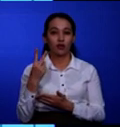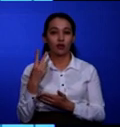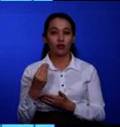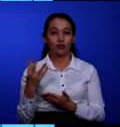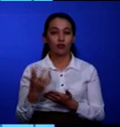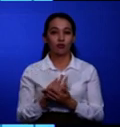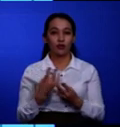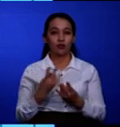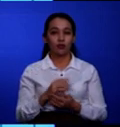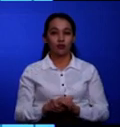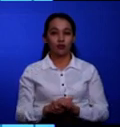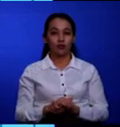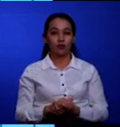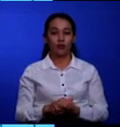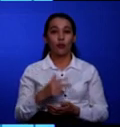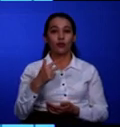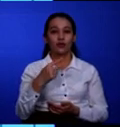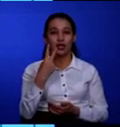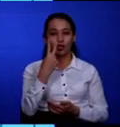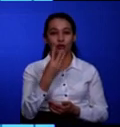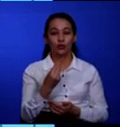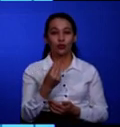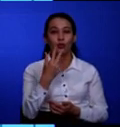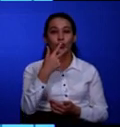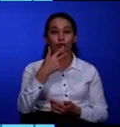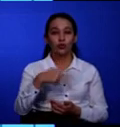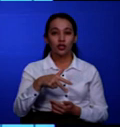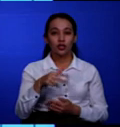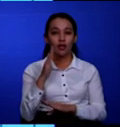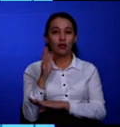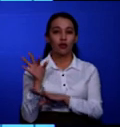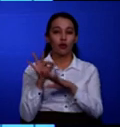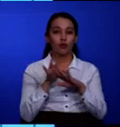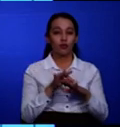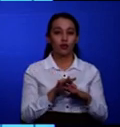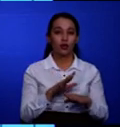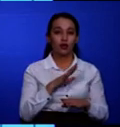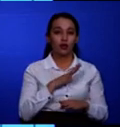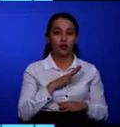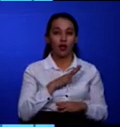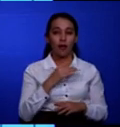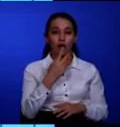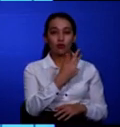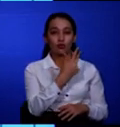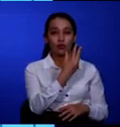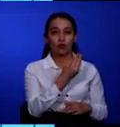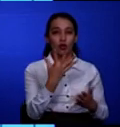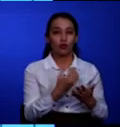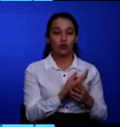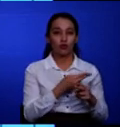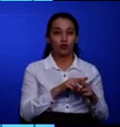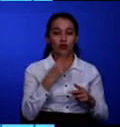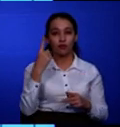topib olamiz. Demak, u 30 ta ekanligi ma'lum bo'ldi. Demak, uchinchi kunni topish uchun birinchi va ikkinchi kunni bir-biriga